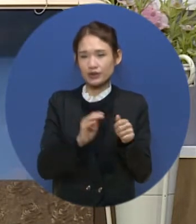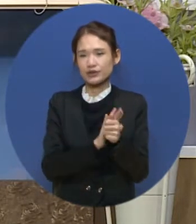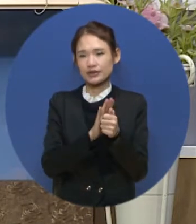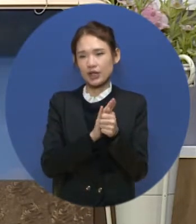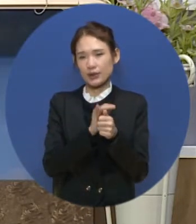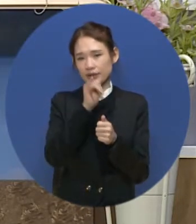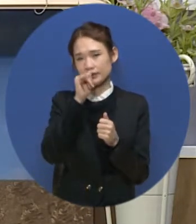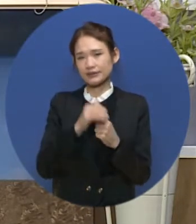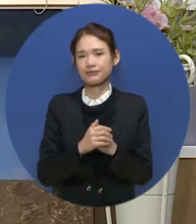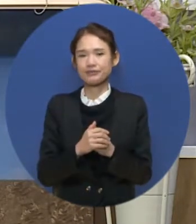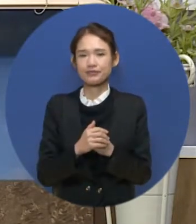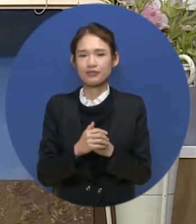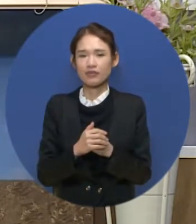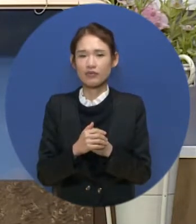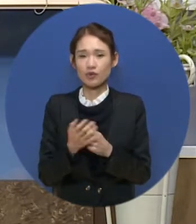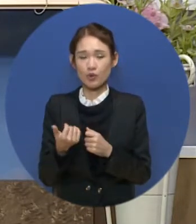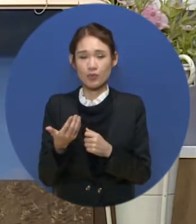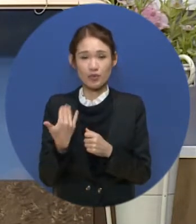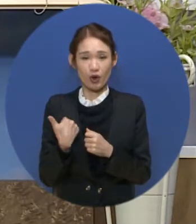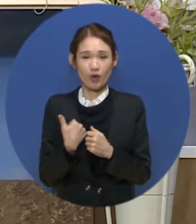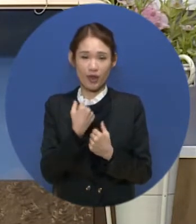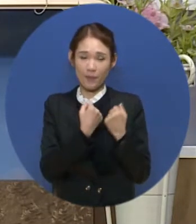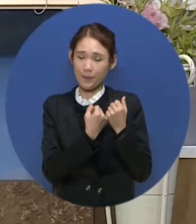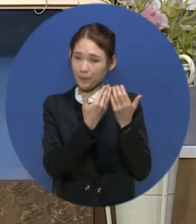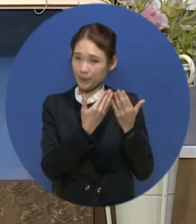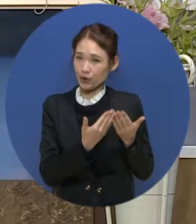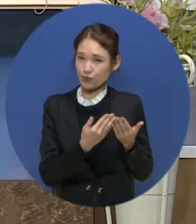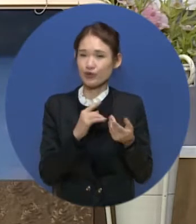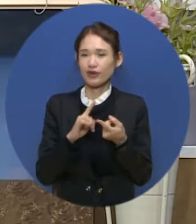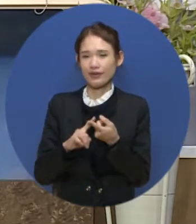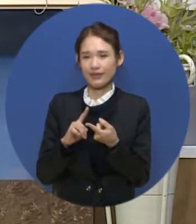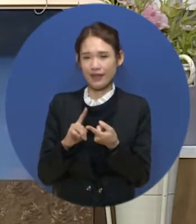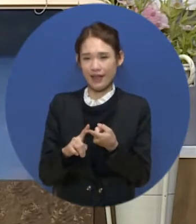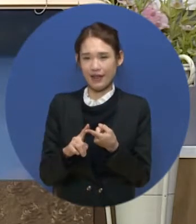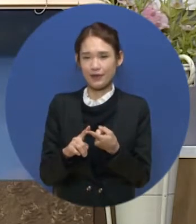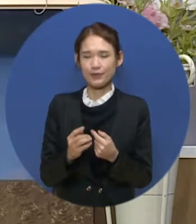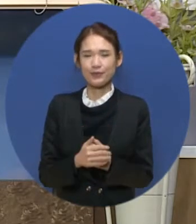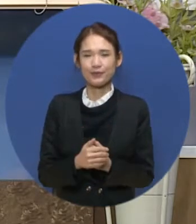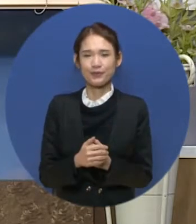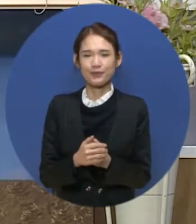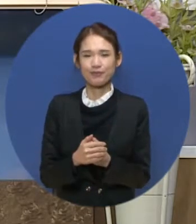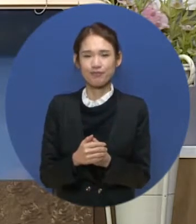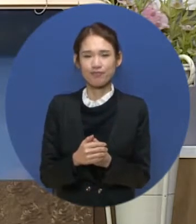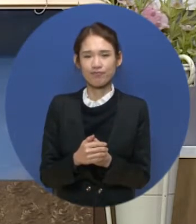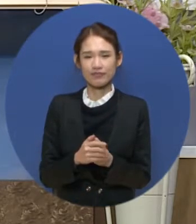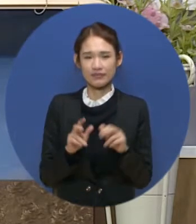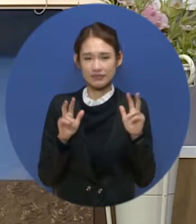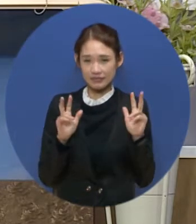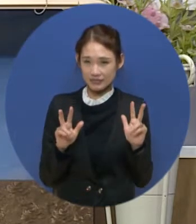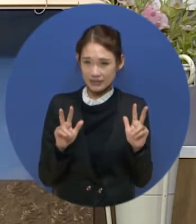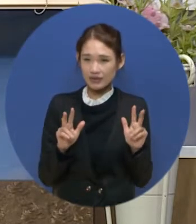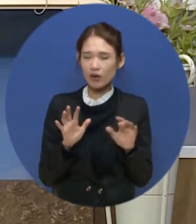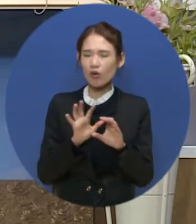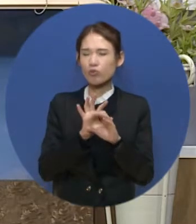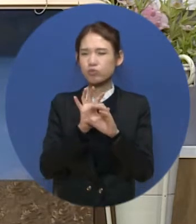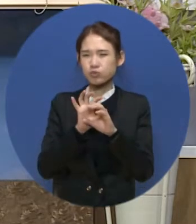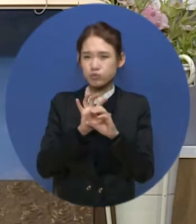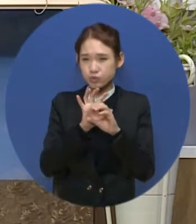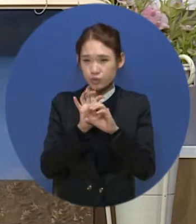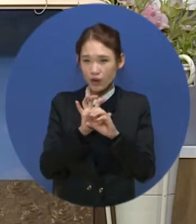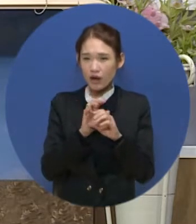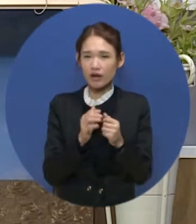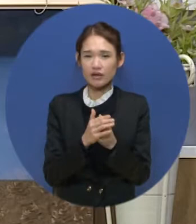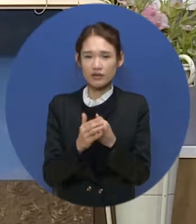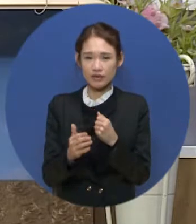진행하고 계신데요. 그리고 앞서서 또 오프닝 때 말씀하셨던 것처럼 지금 코로나19로